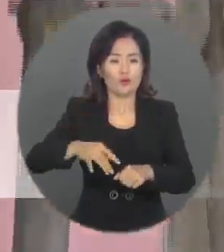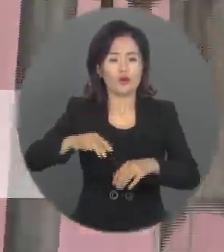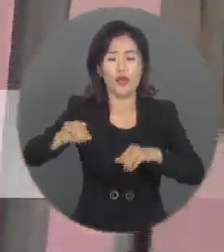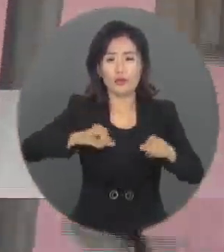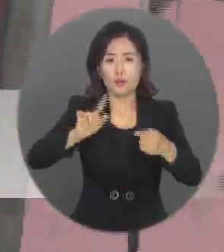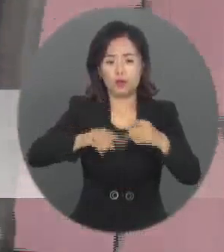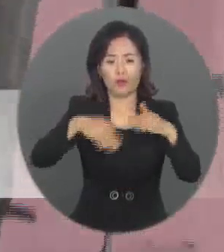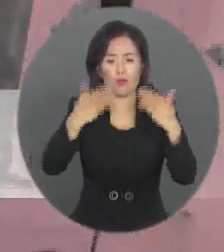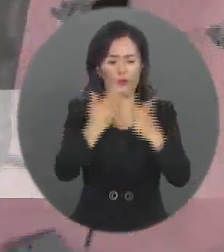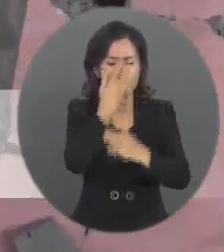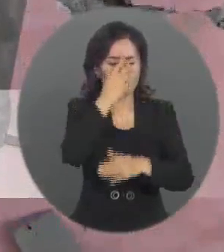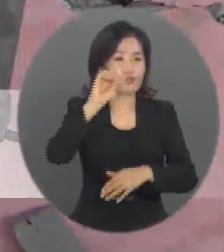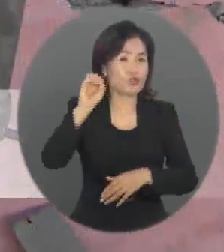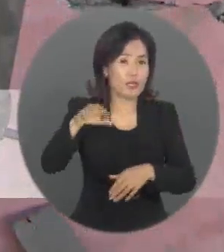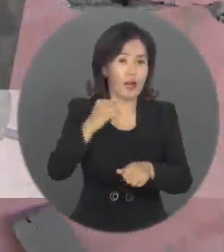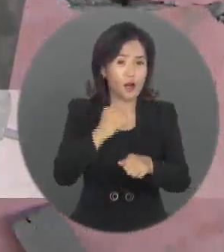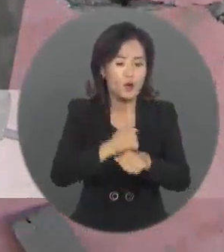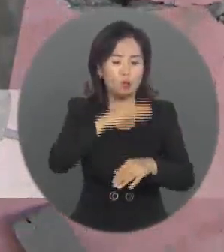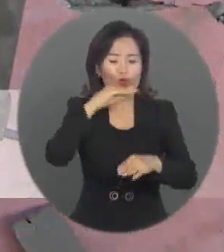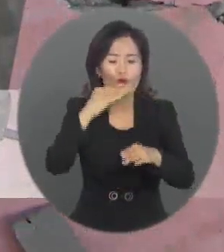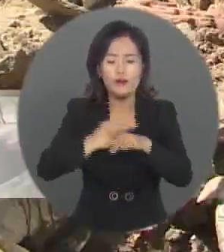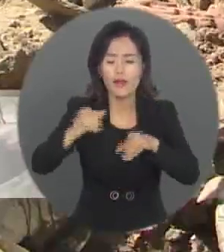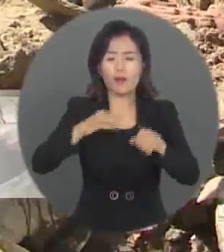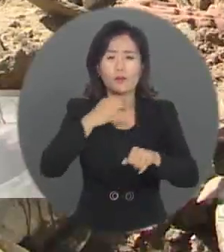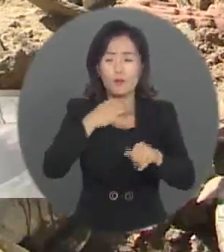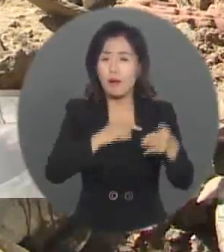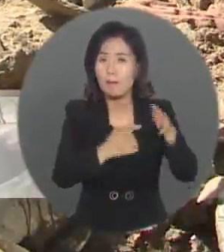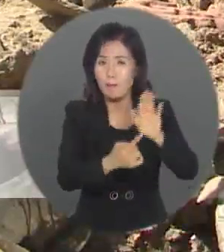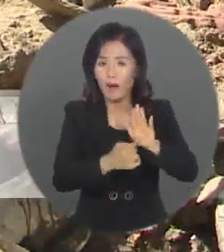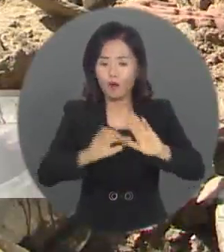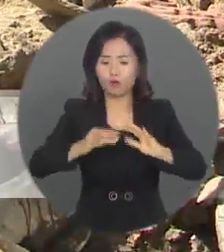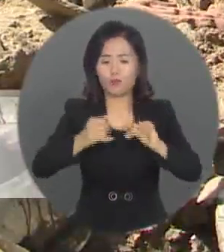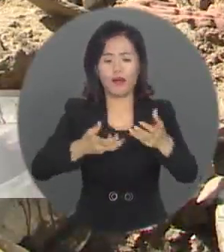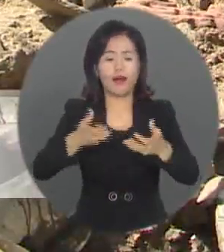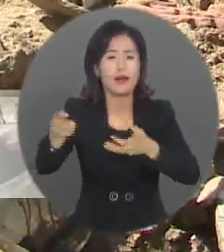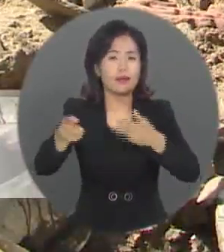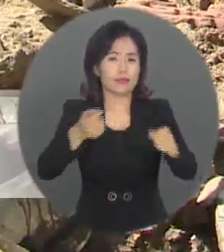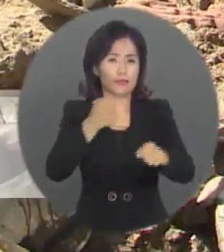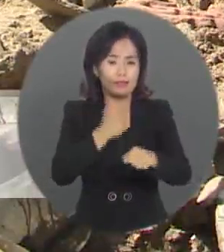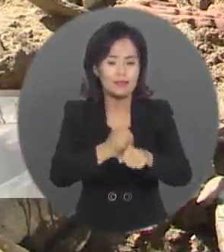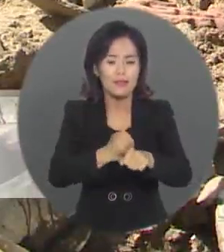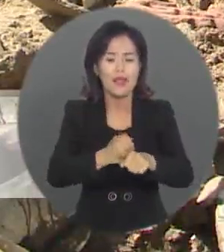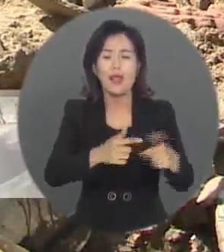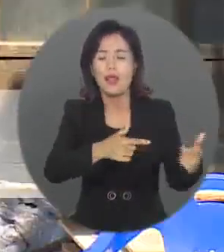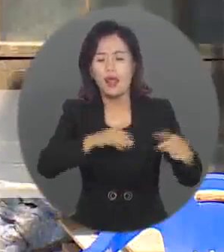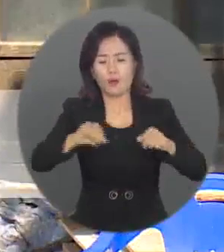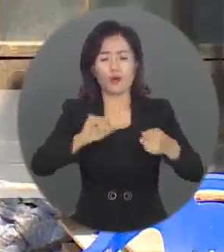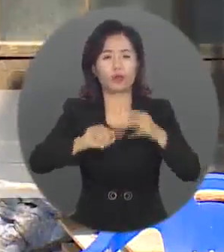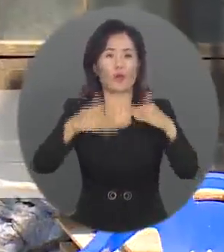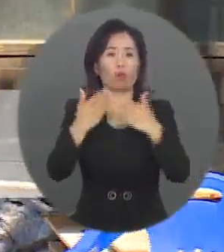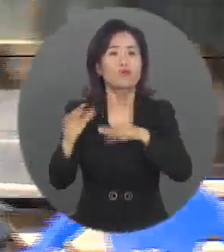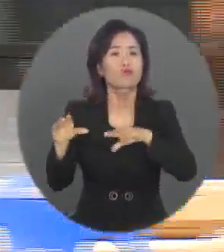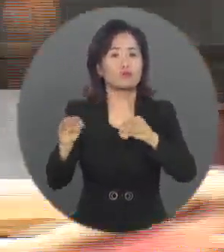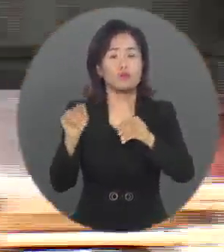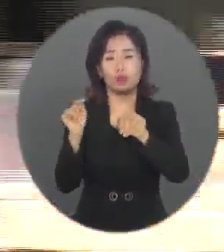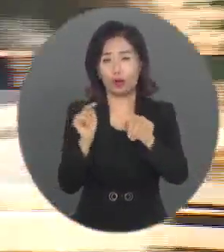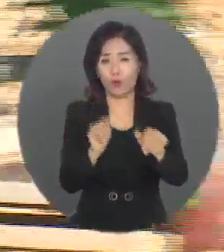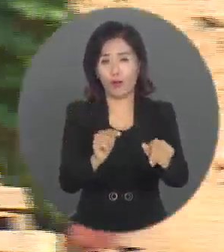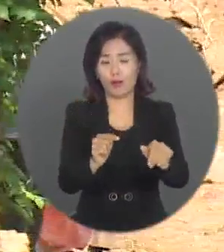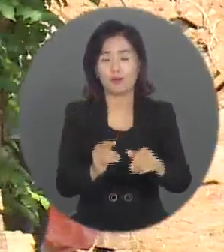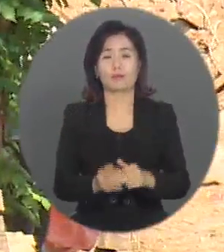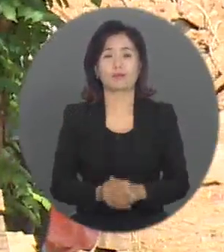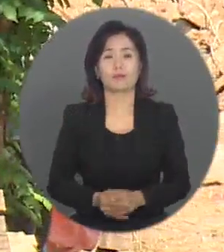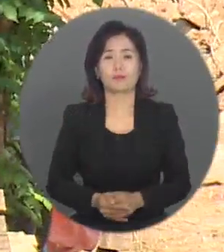외면하고 북한에서의 이력만을 부각하는 등 국민을 갈라치는 일체 행위를 즉각 중단하라고